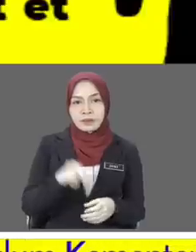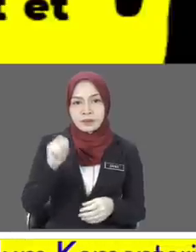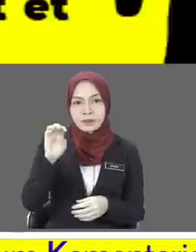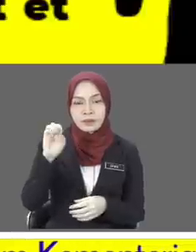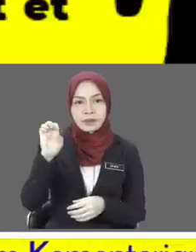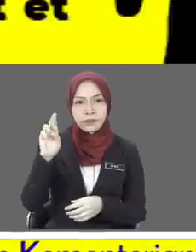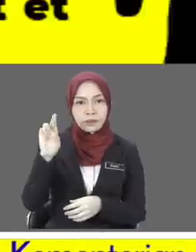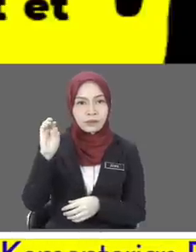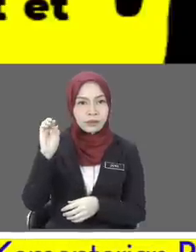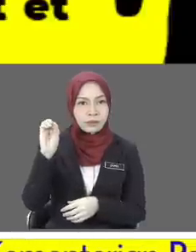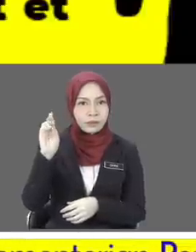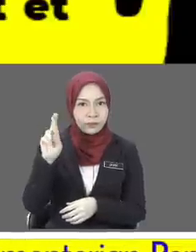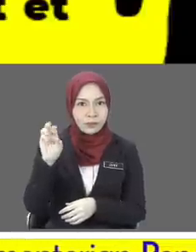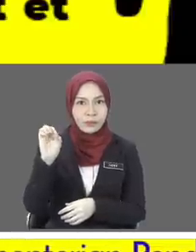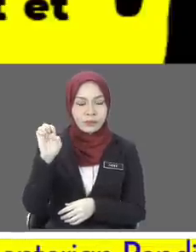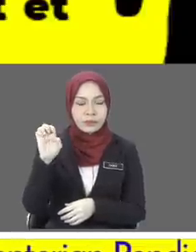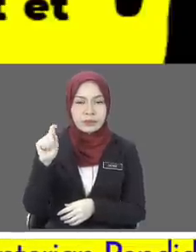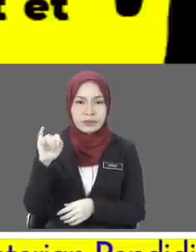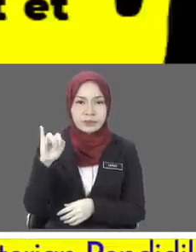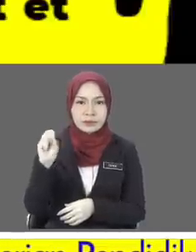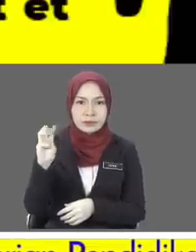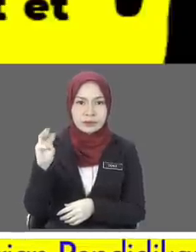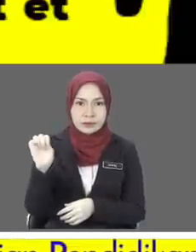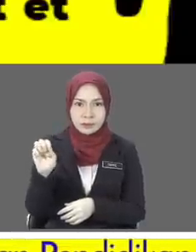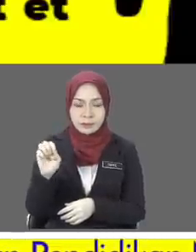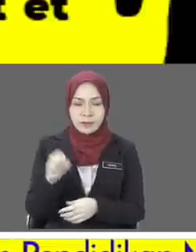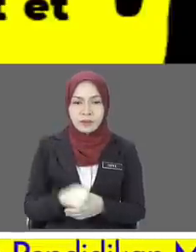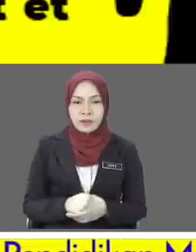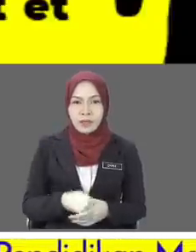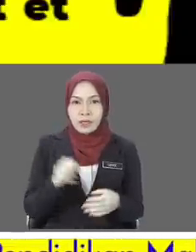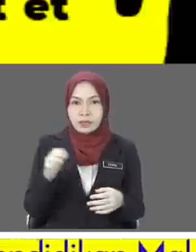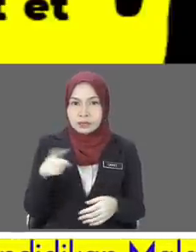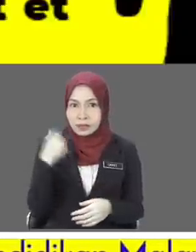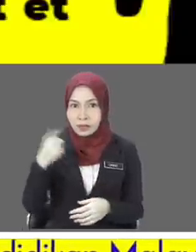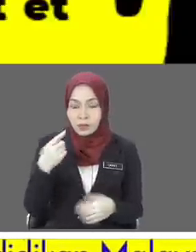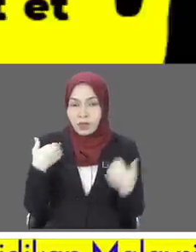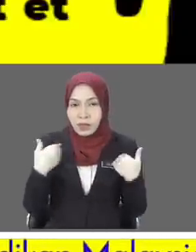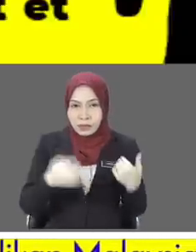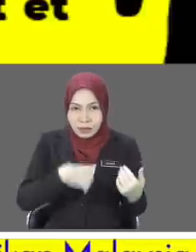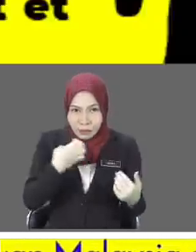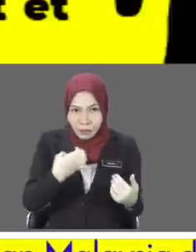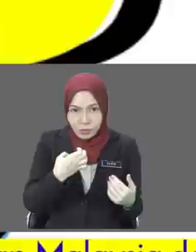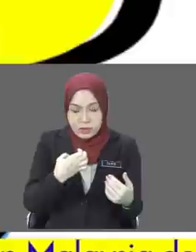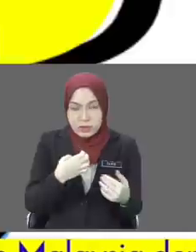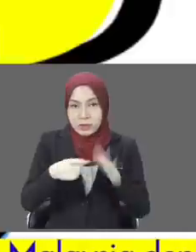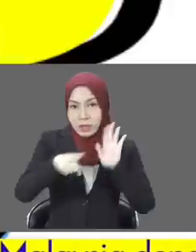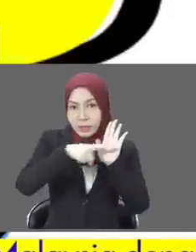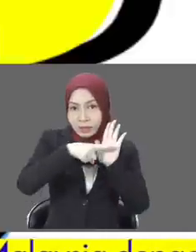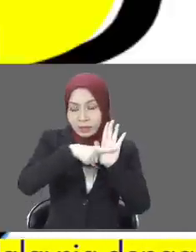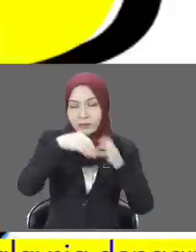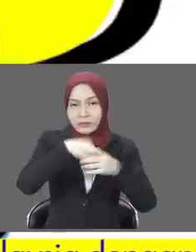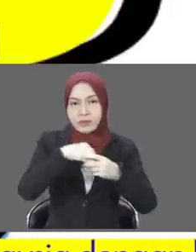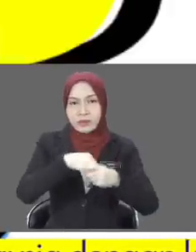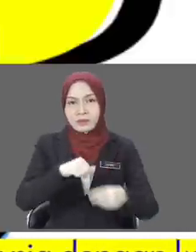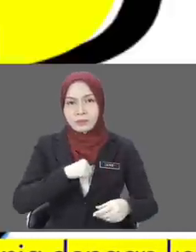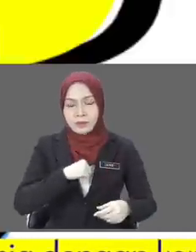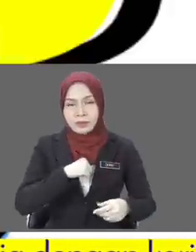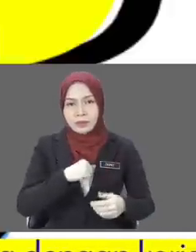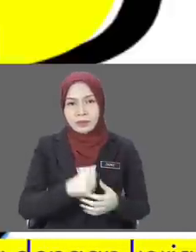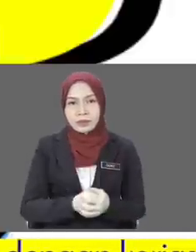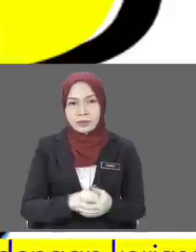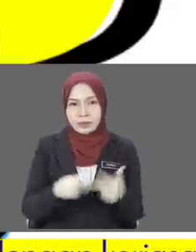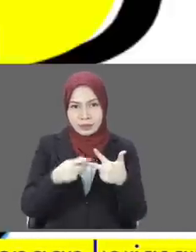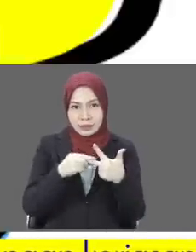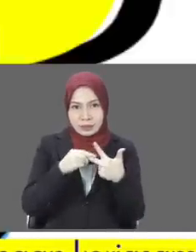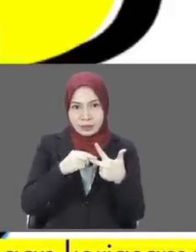cenderung untuk Mengalami berbagai emosi negatif dalam dirinya ketika memperoleh rendah